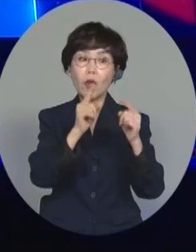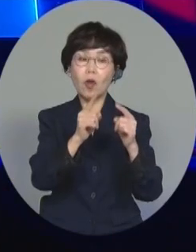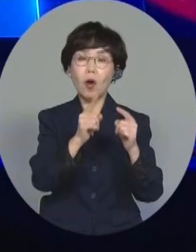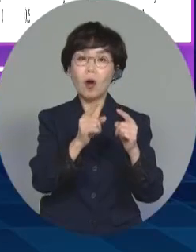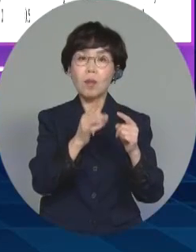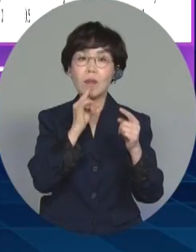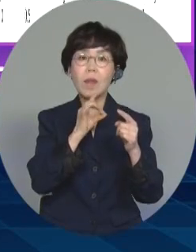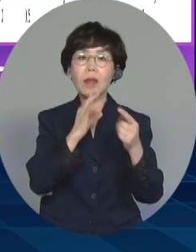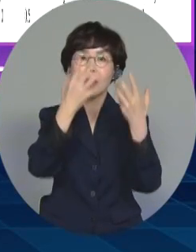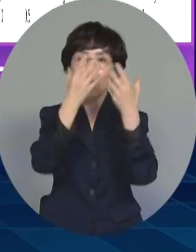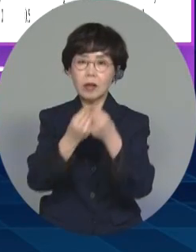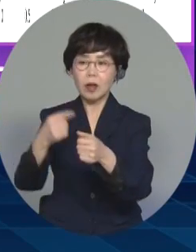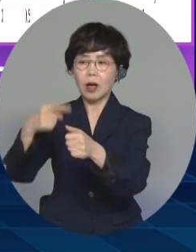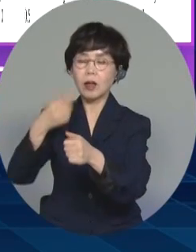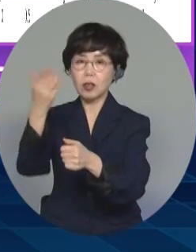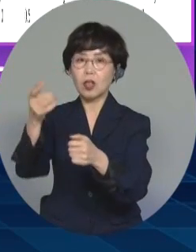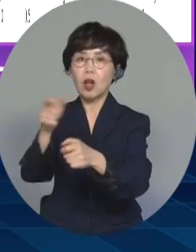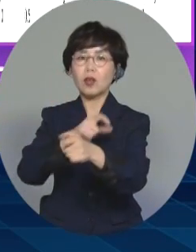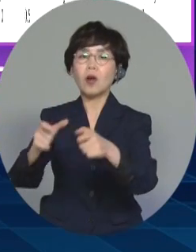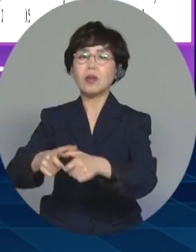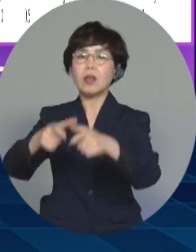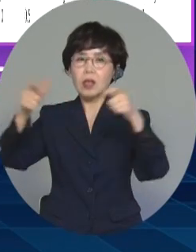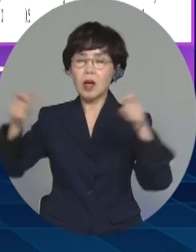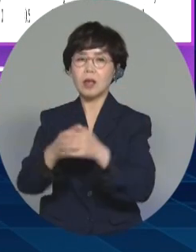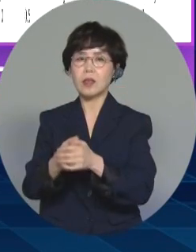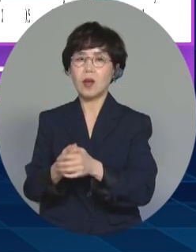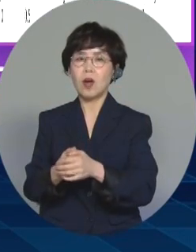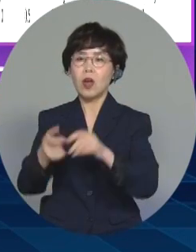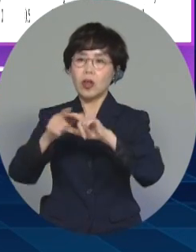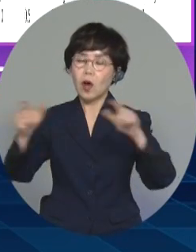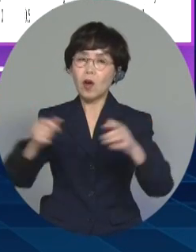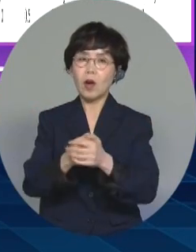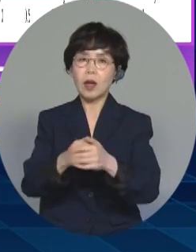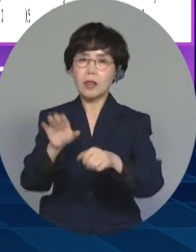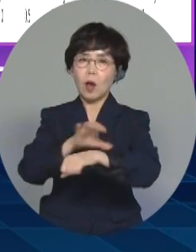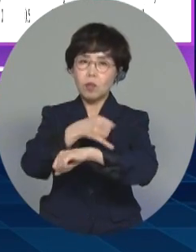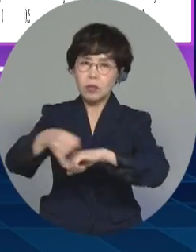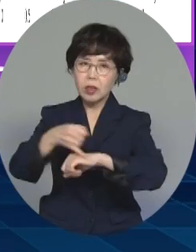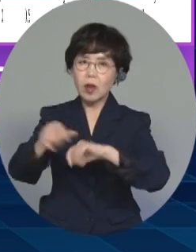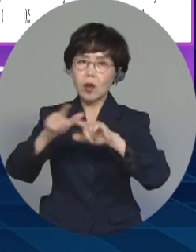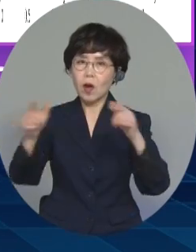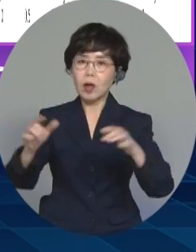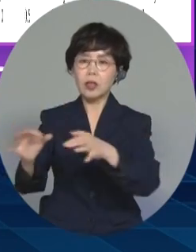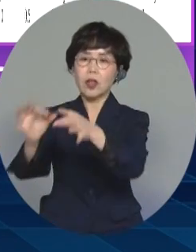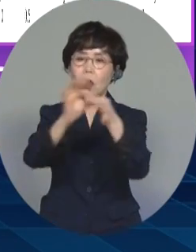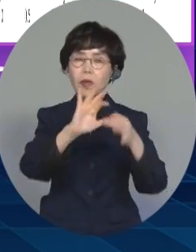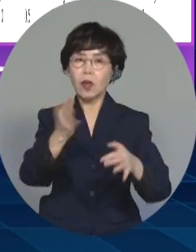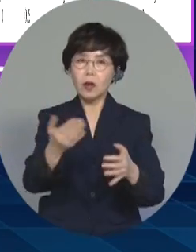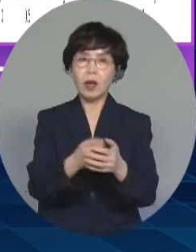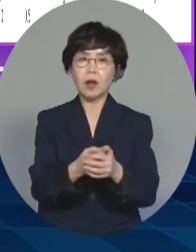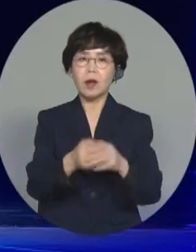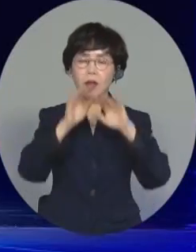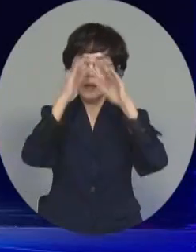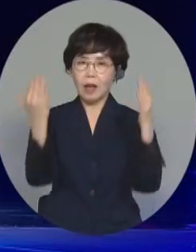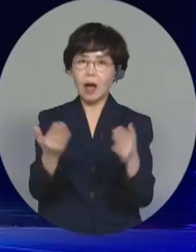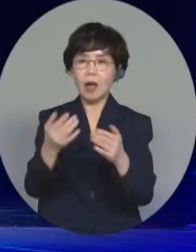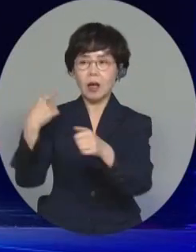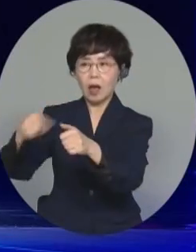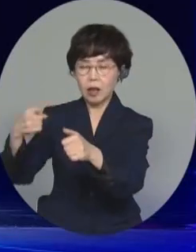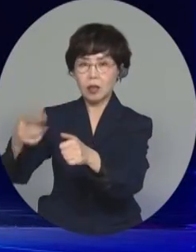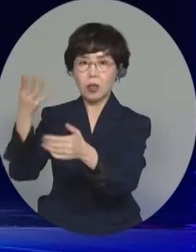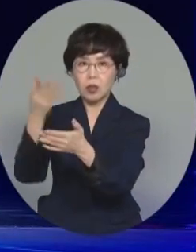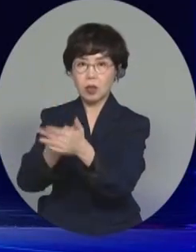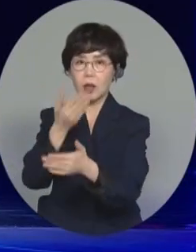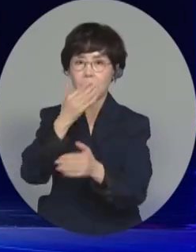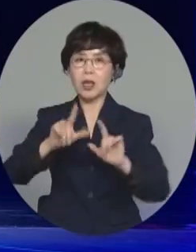확장해서 멀티 스케일의 다양한 차원에서 프로세싱을 하는 데 사용한다고 하겠습니다. 또 기후 예상뿐만 아니라 여러